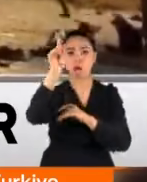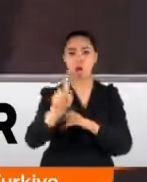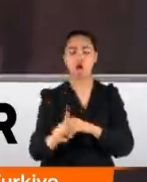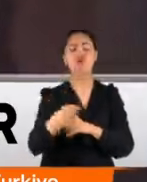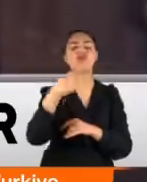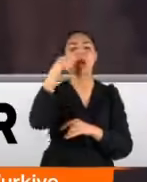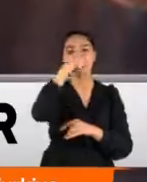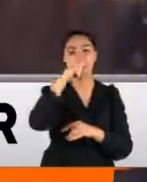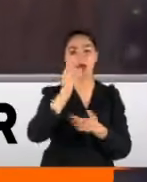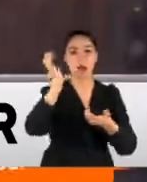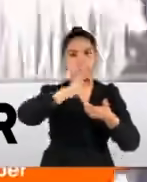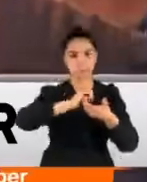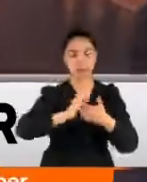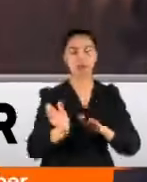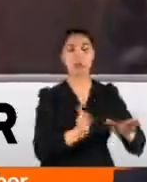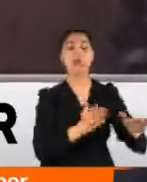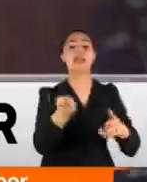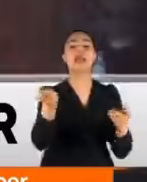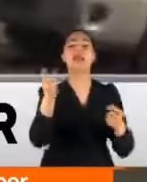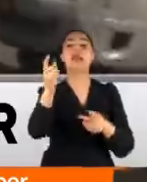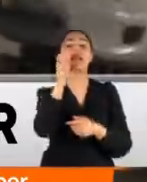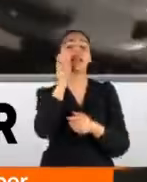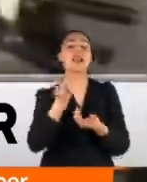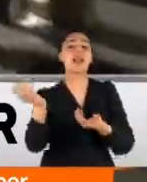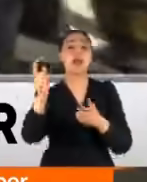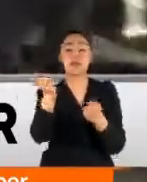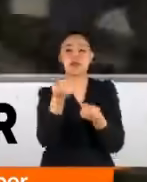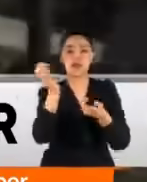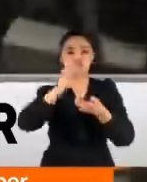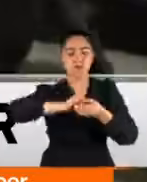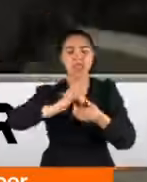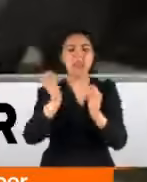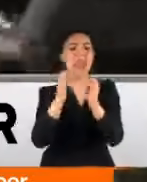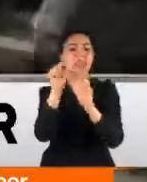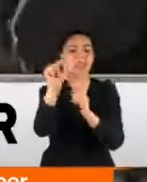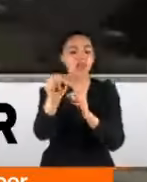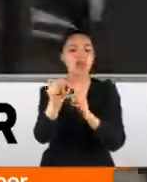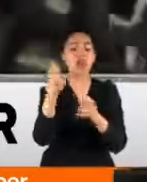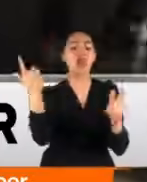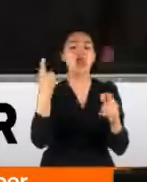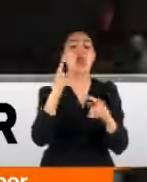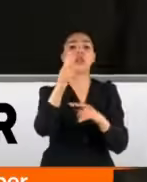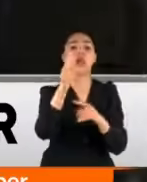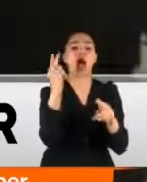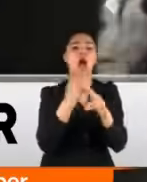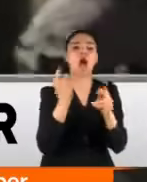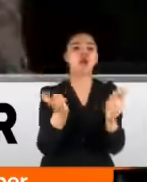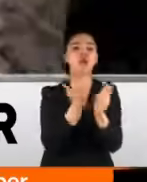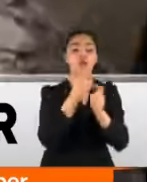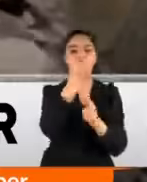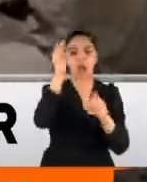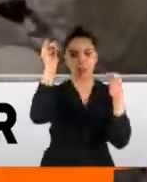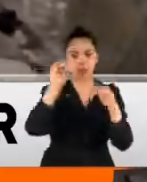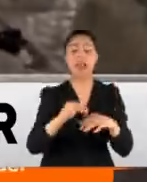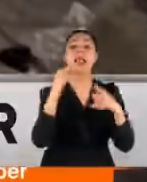Arap Birliği'nin ardından İslam İşbirliği Teşkilatı'nın İsrail'in saldırıları ile ilgili olağanüstü toplandı haberleri geldi